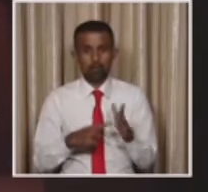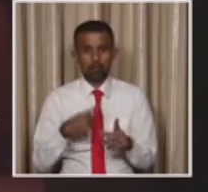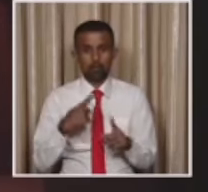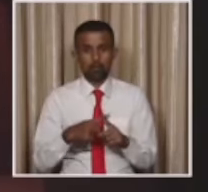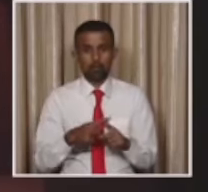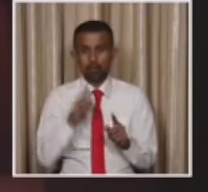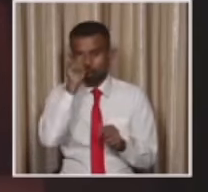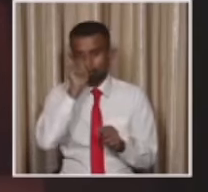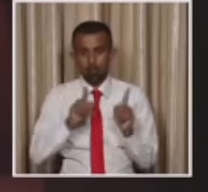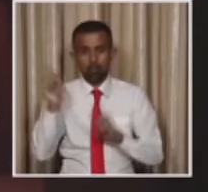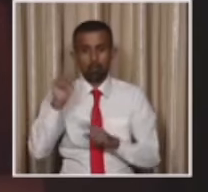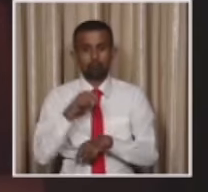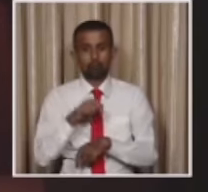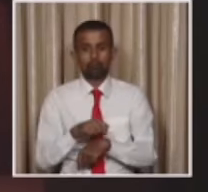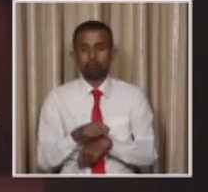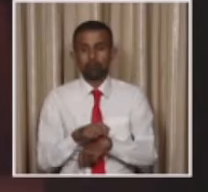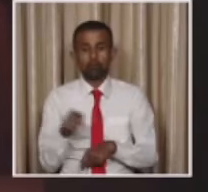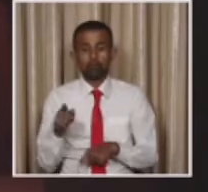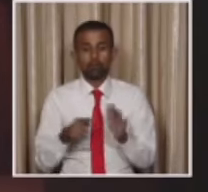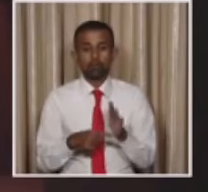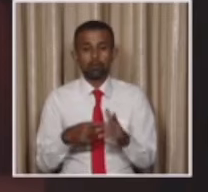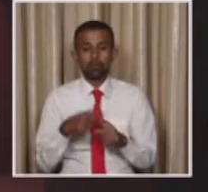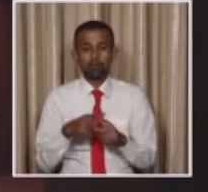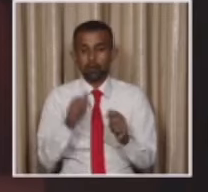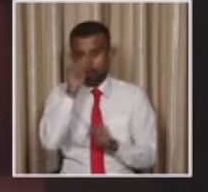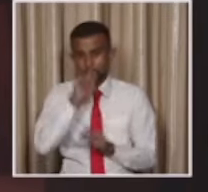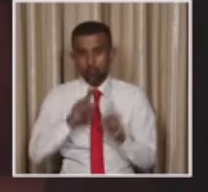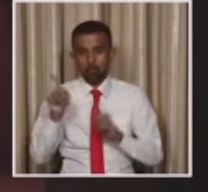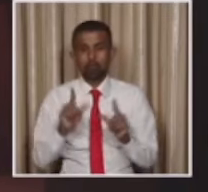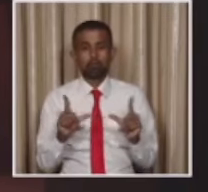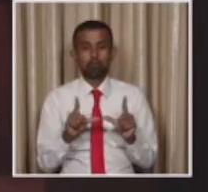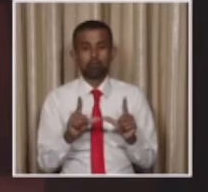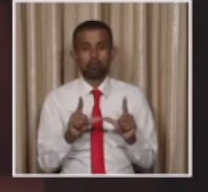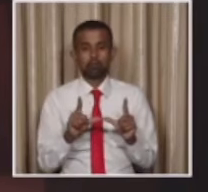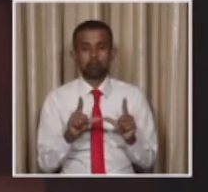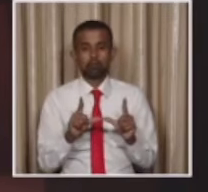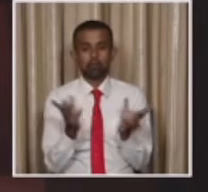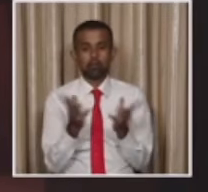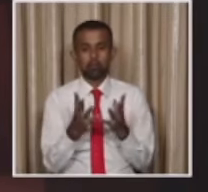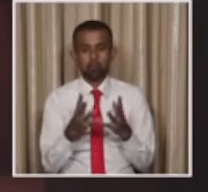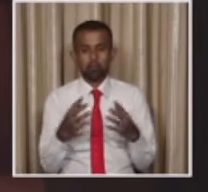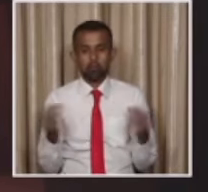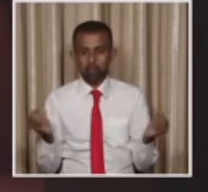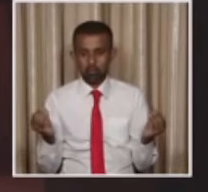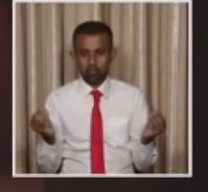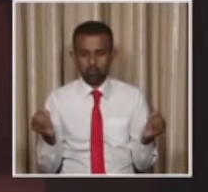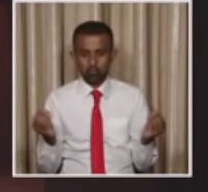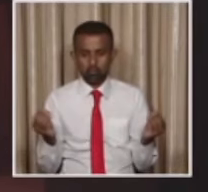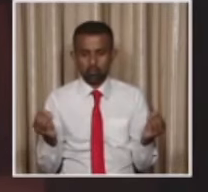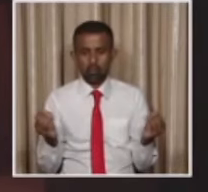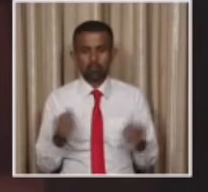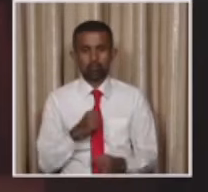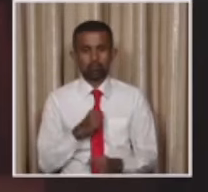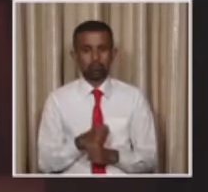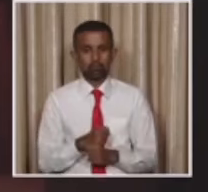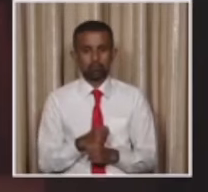සිටි අවස්ථාවේ එම බදු පැහැරහරින්නන්ගේ බලපත්‍රය අහෝසි කිරීමට හෝ